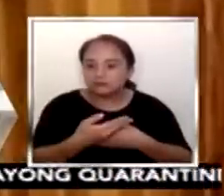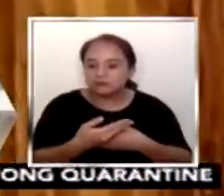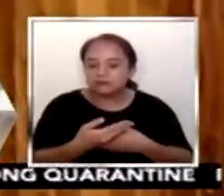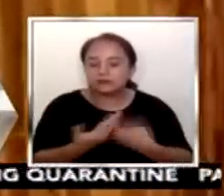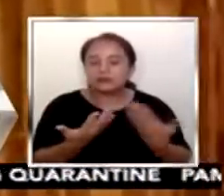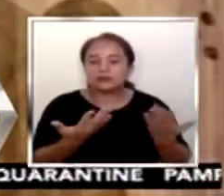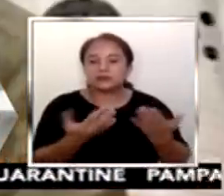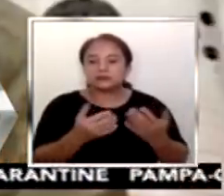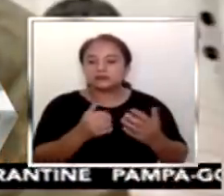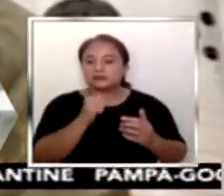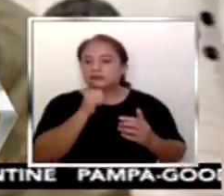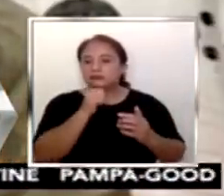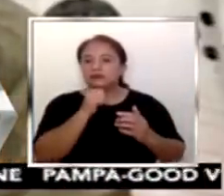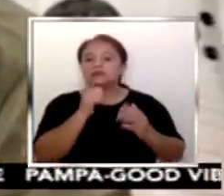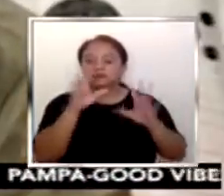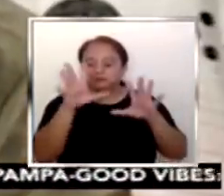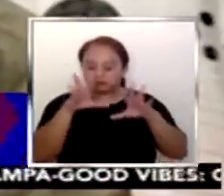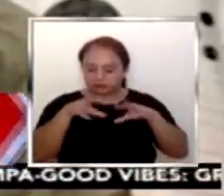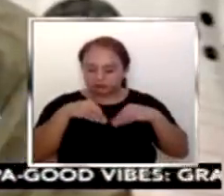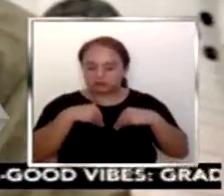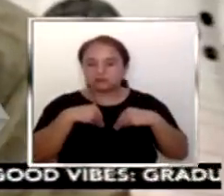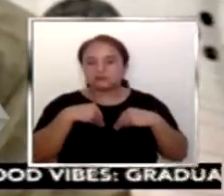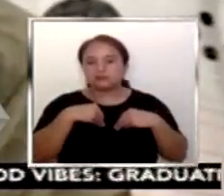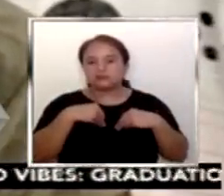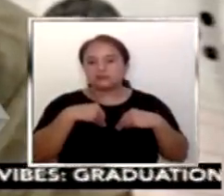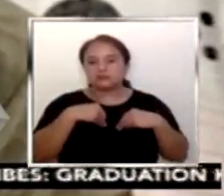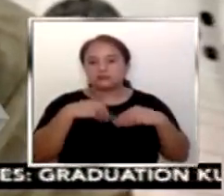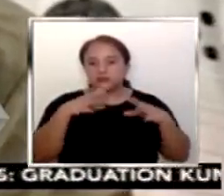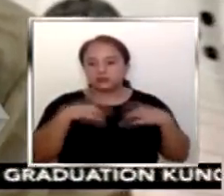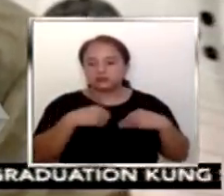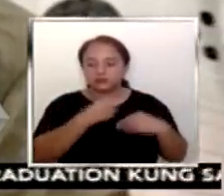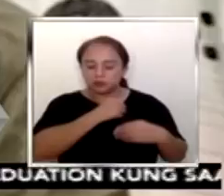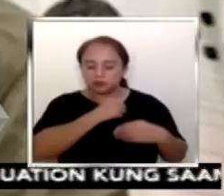ng suspect. Hindi po ako ng patawad sa anak ko.